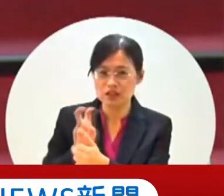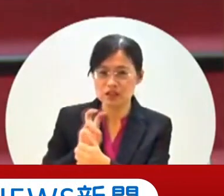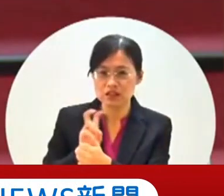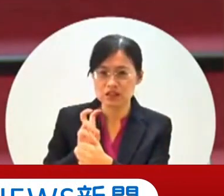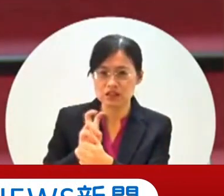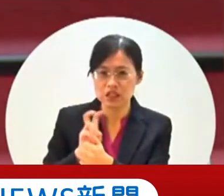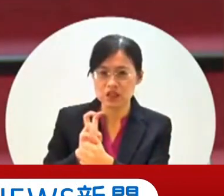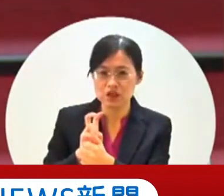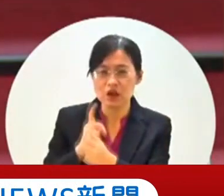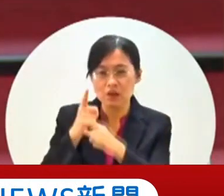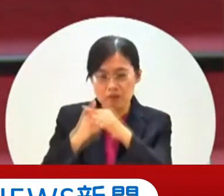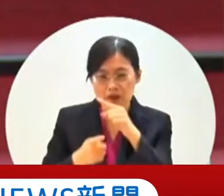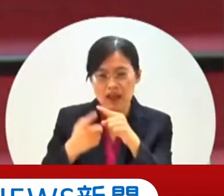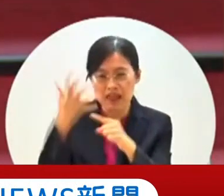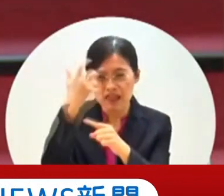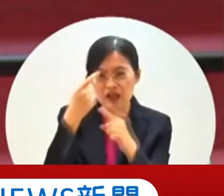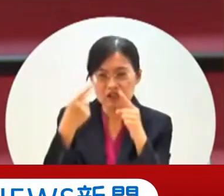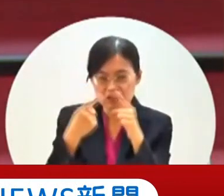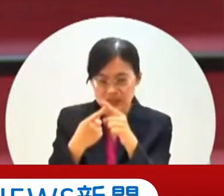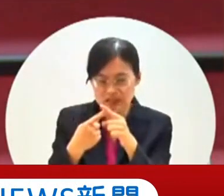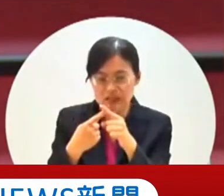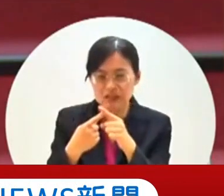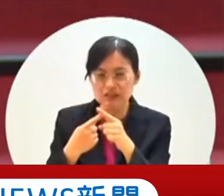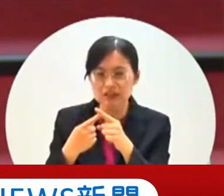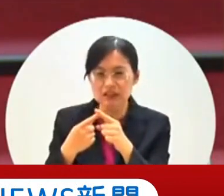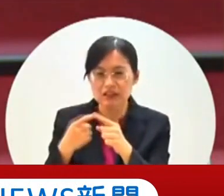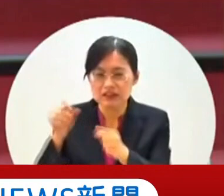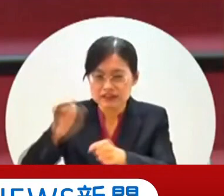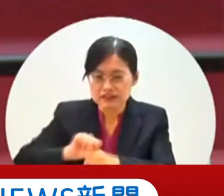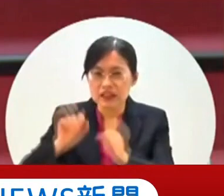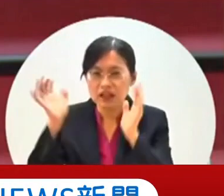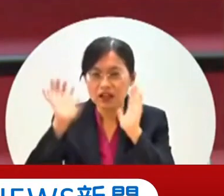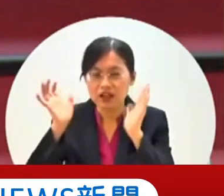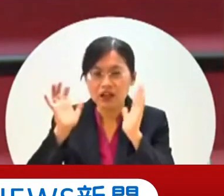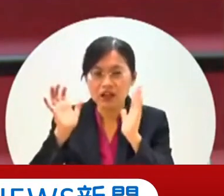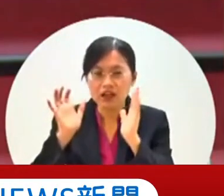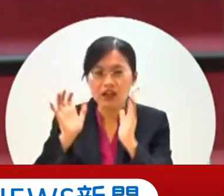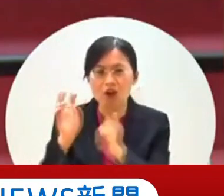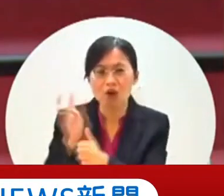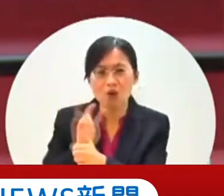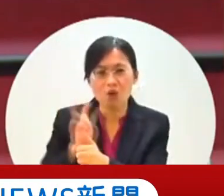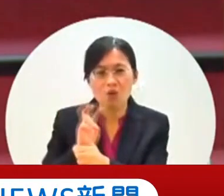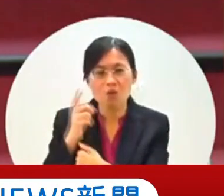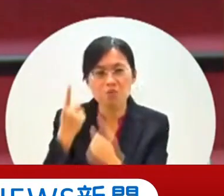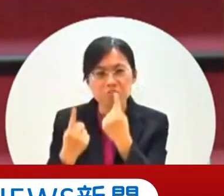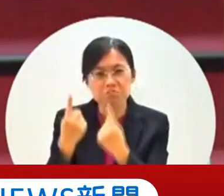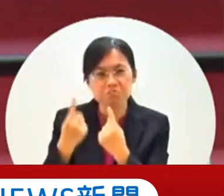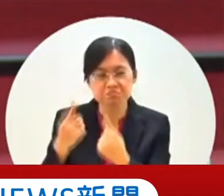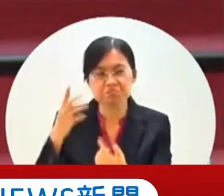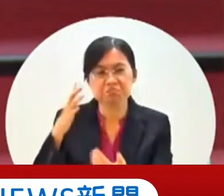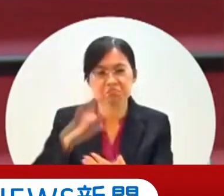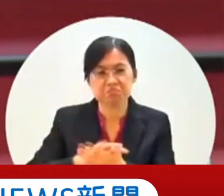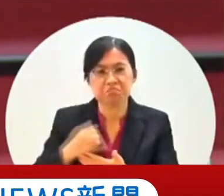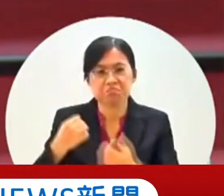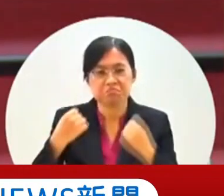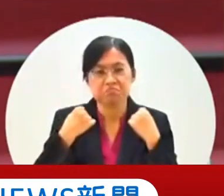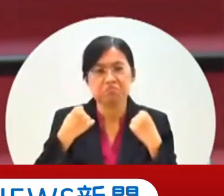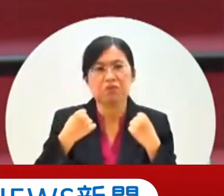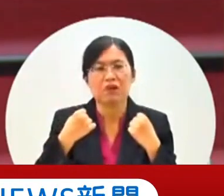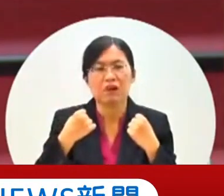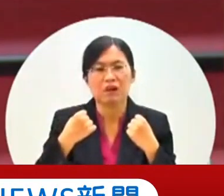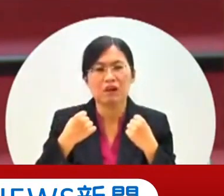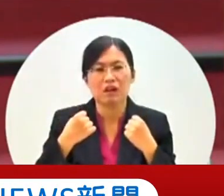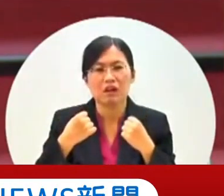老人加小孩所以这个抚养比也是一大压力。然后再以日本